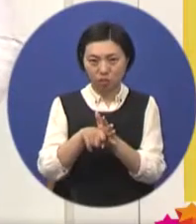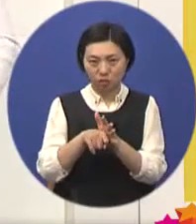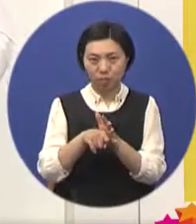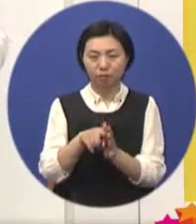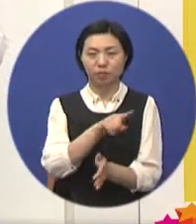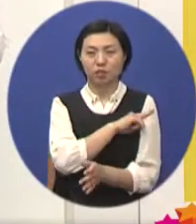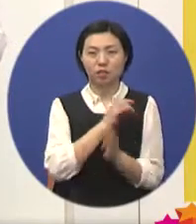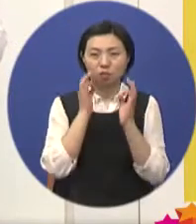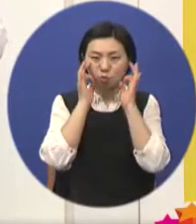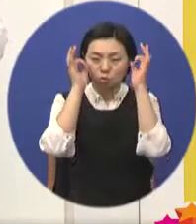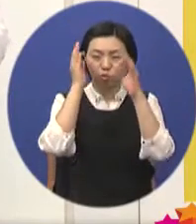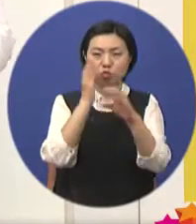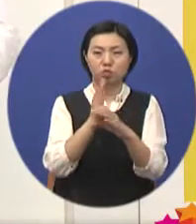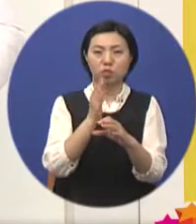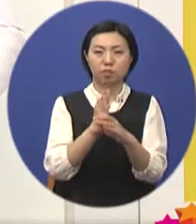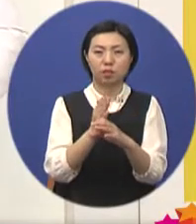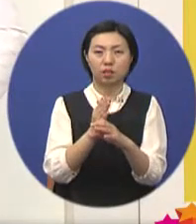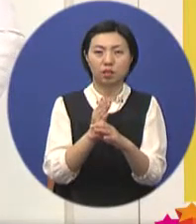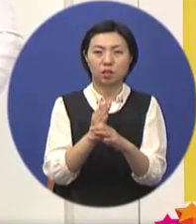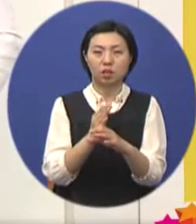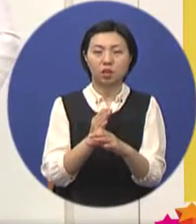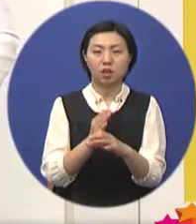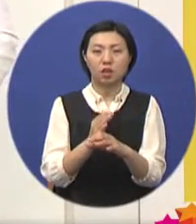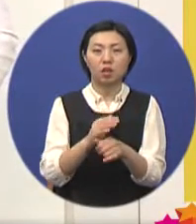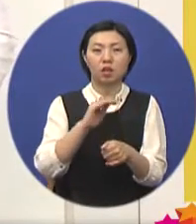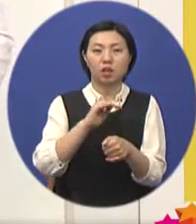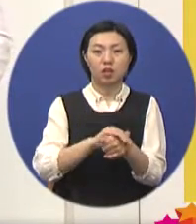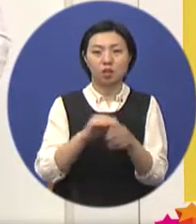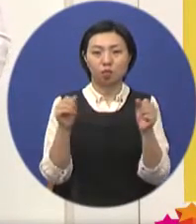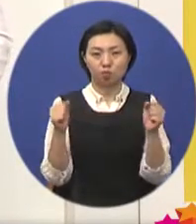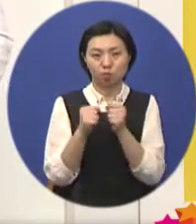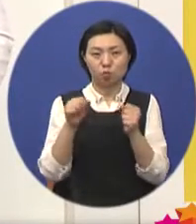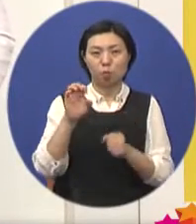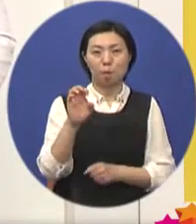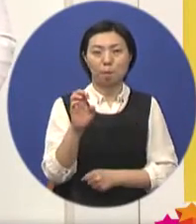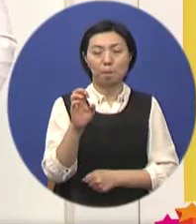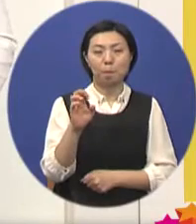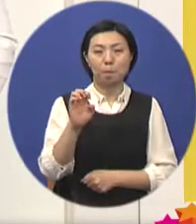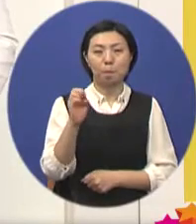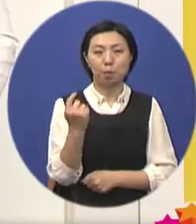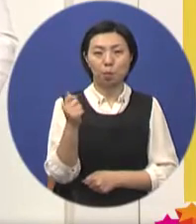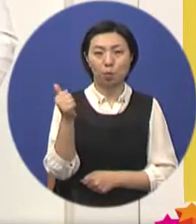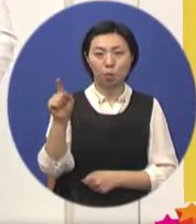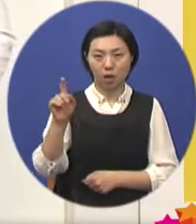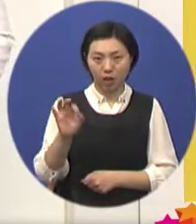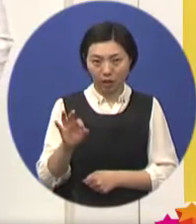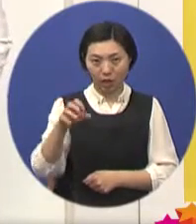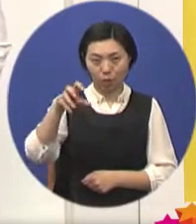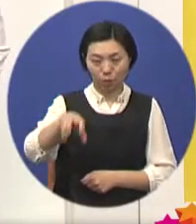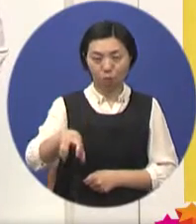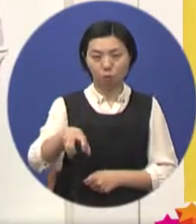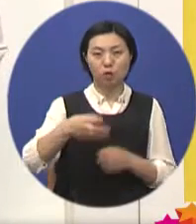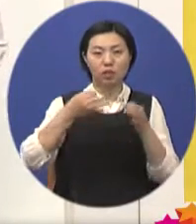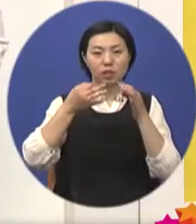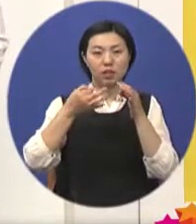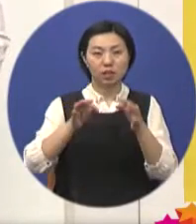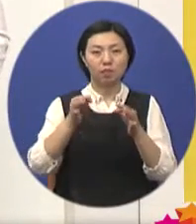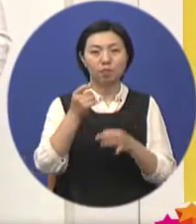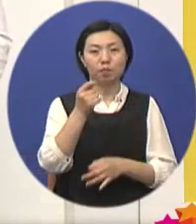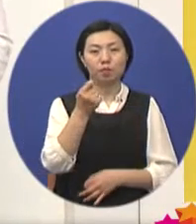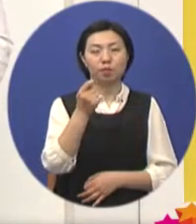예약 참여자입니까요? 네. 경북 포항시로 달려가 보겠습니다. 네. 네. 김광영 씨 모시겠습니다. 안녕하세요.